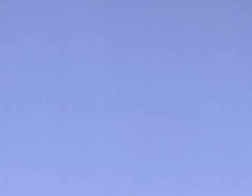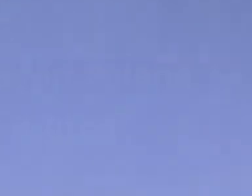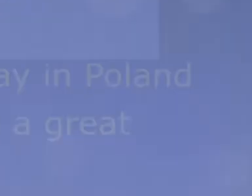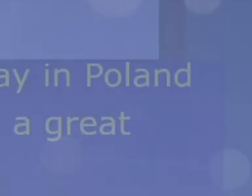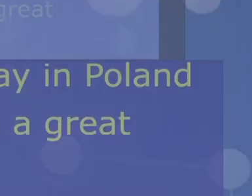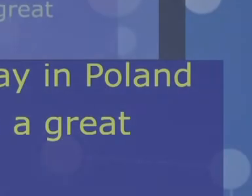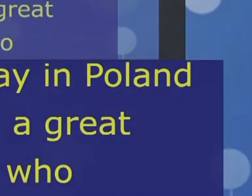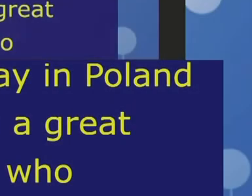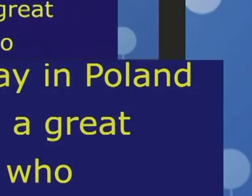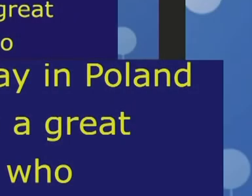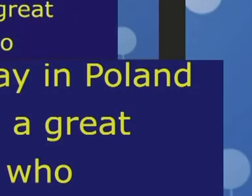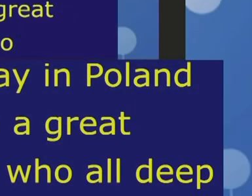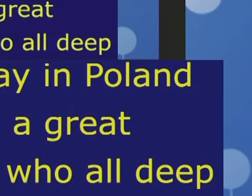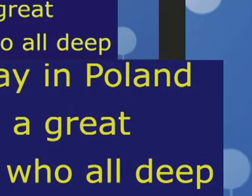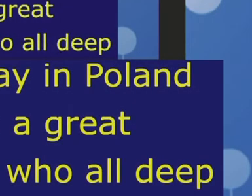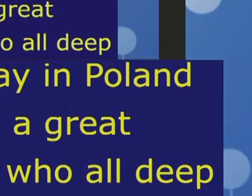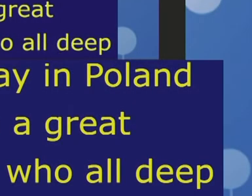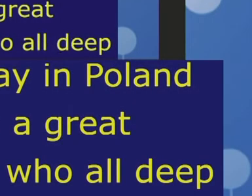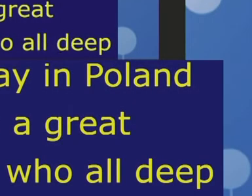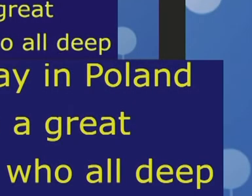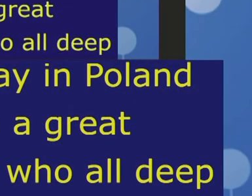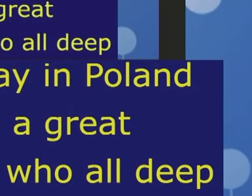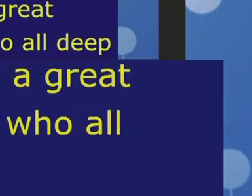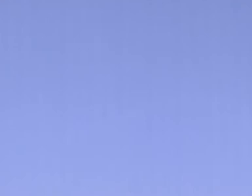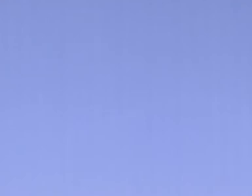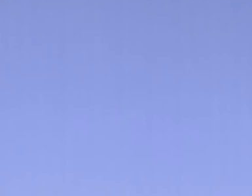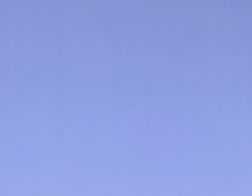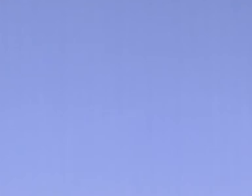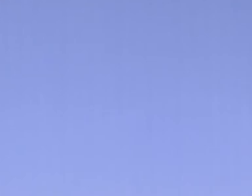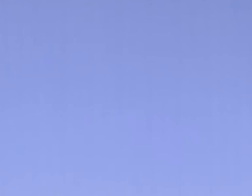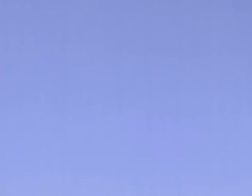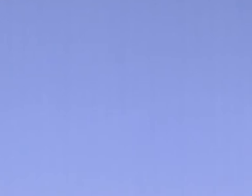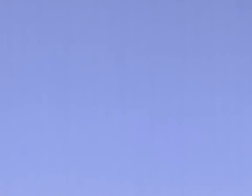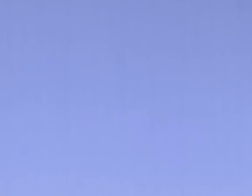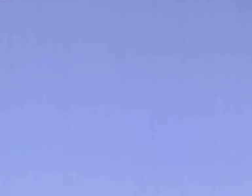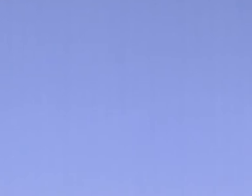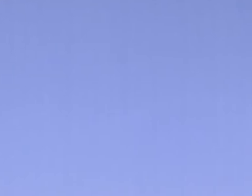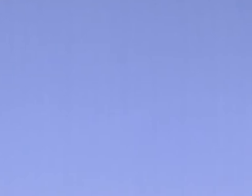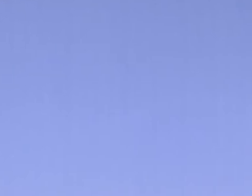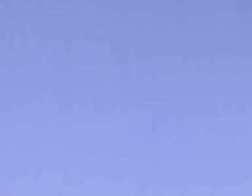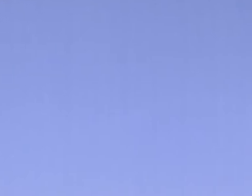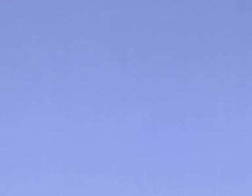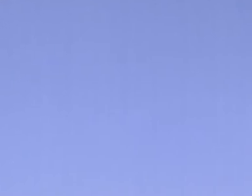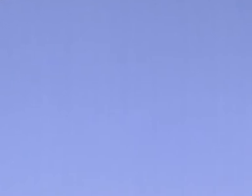and a great pleasure for me to be here with you at the United States of America. مع الأشخاص